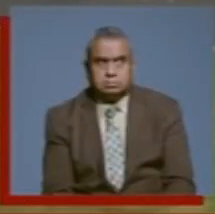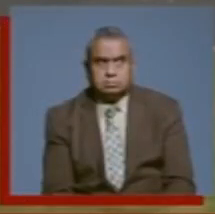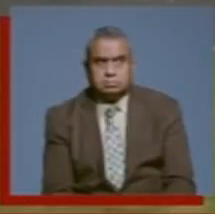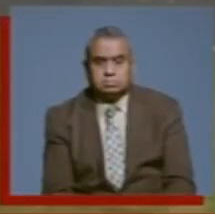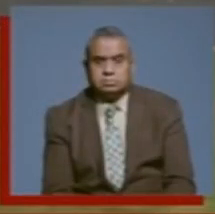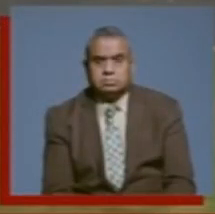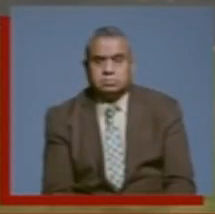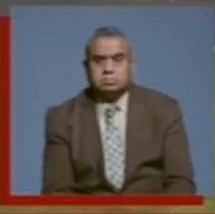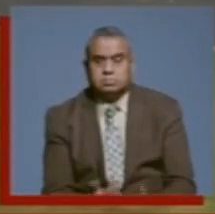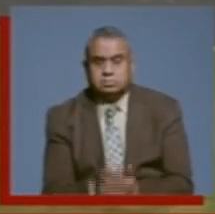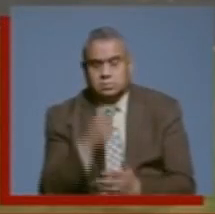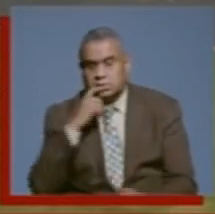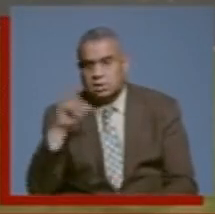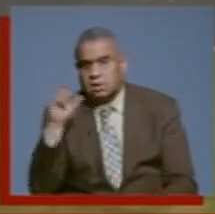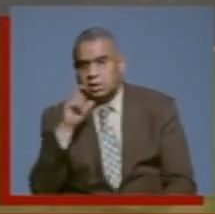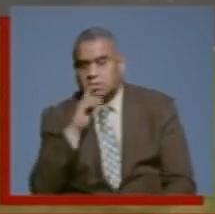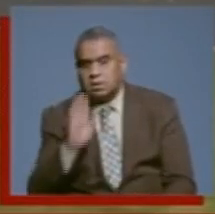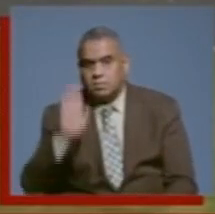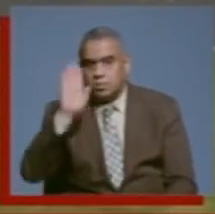يمين الولاء.